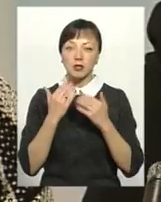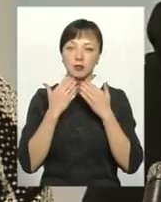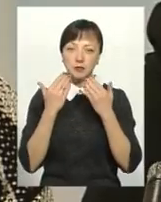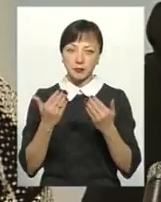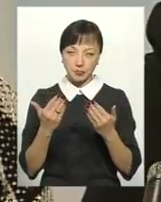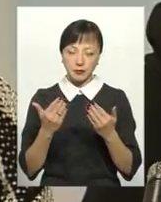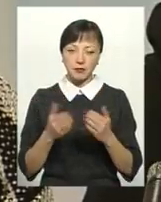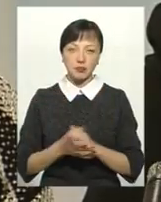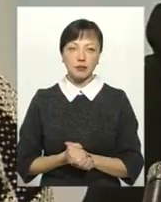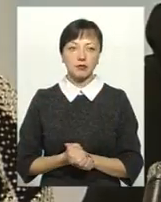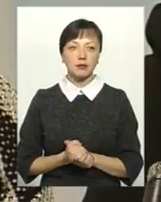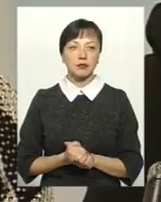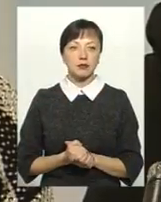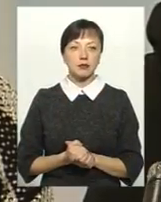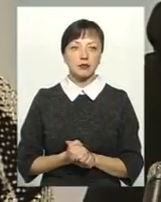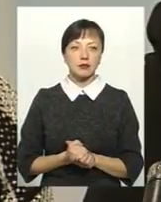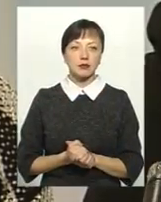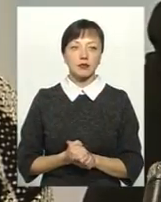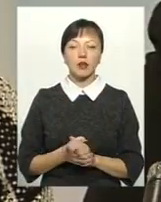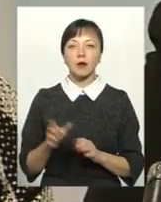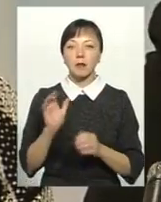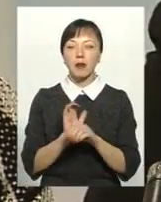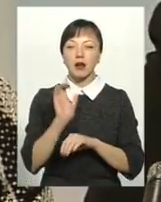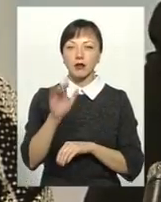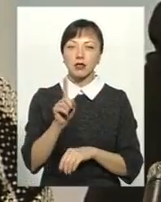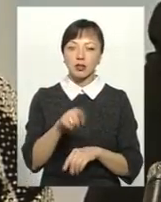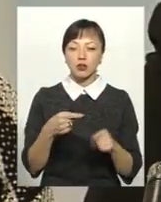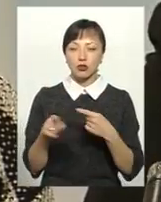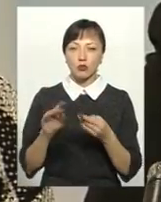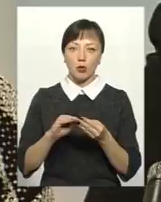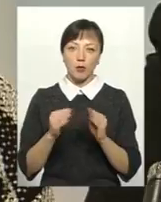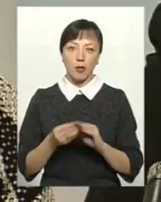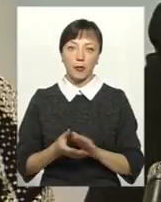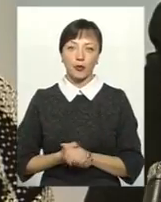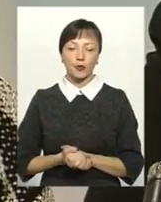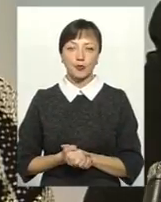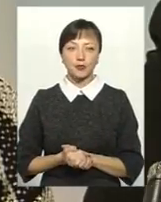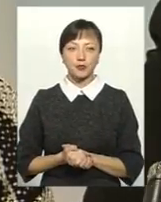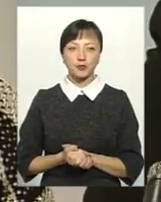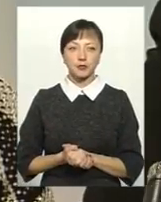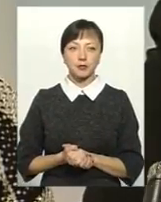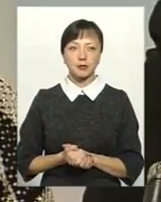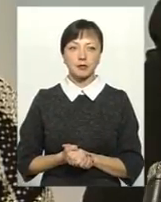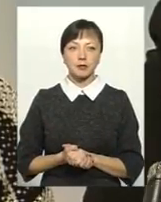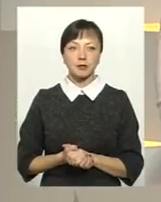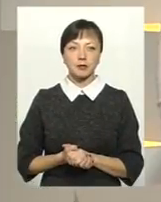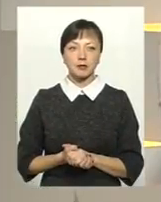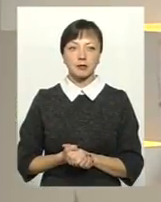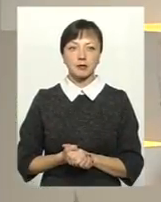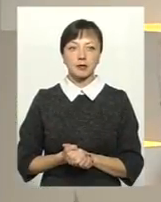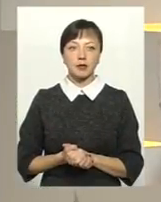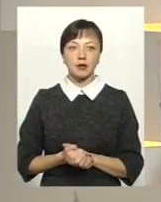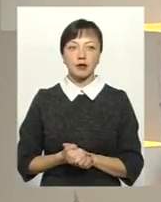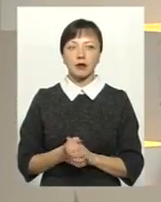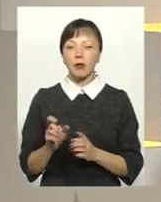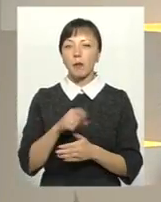соціальних партнерів і ми знаємо, куди можна переадресувати з тією чи з іншою проблемою. А в мене ще таке питання. Воно в мене